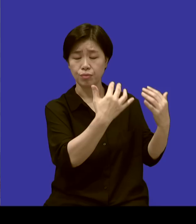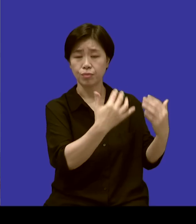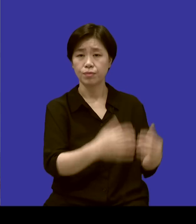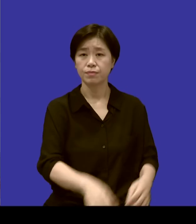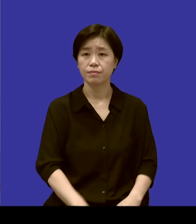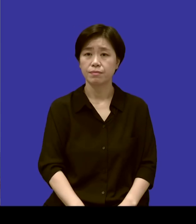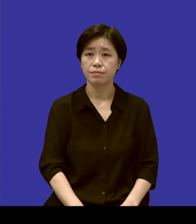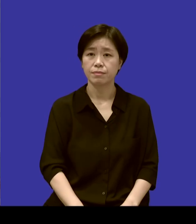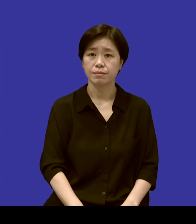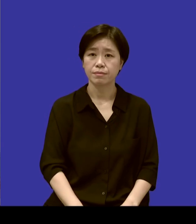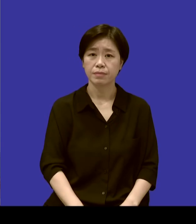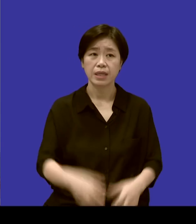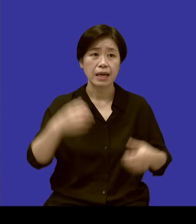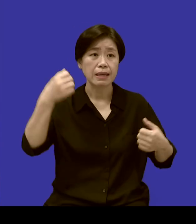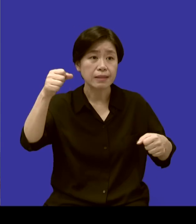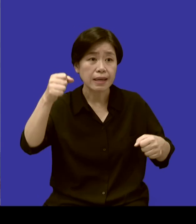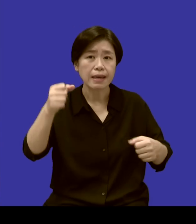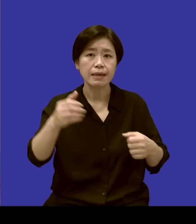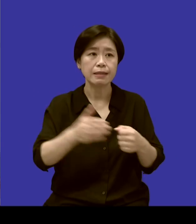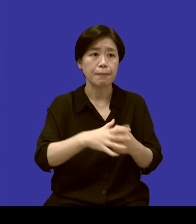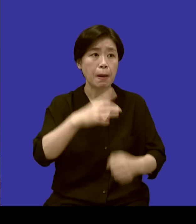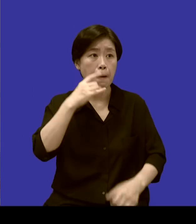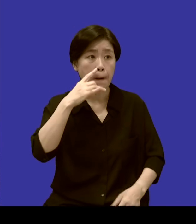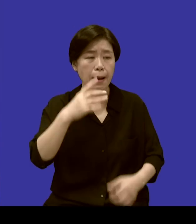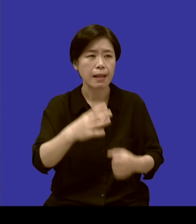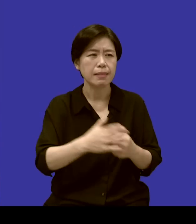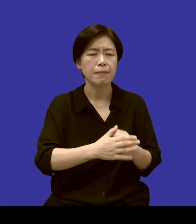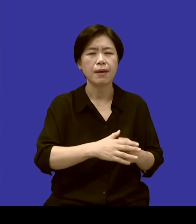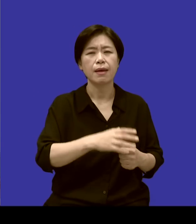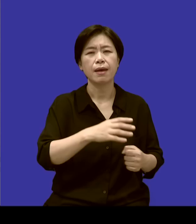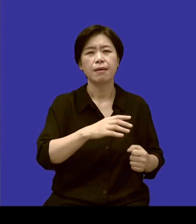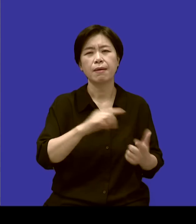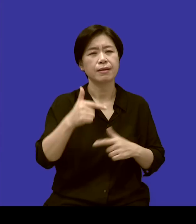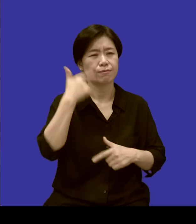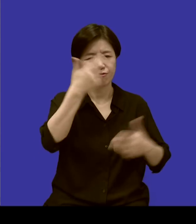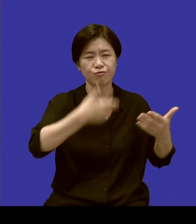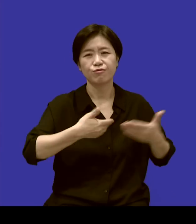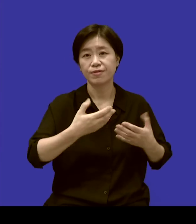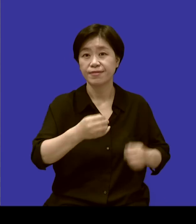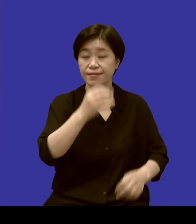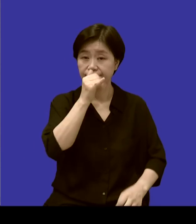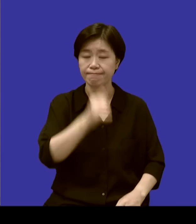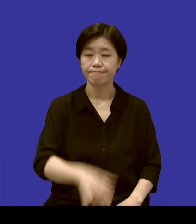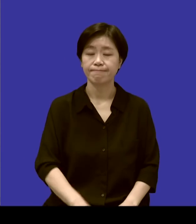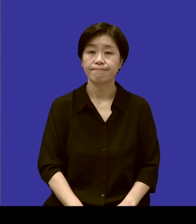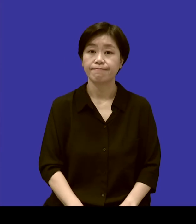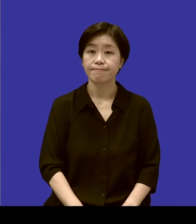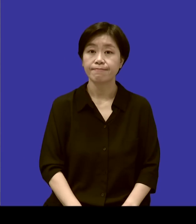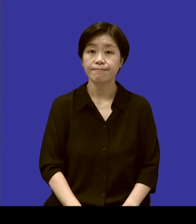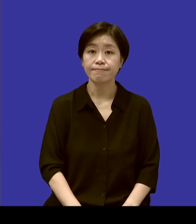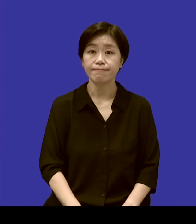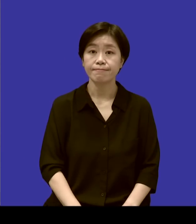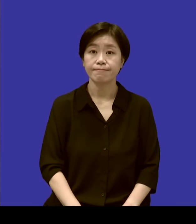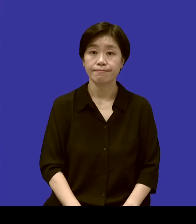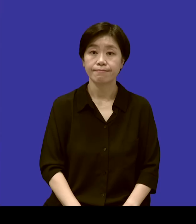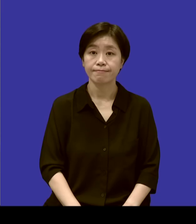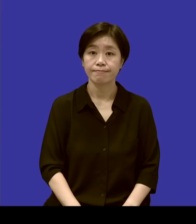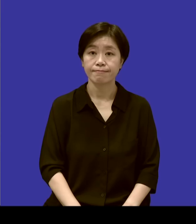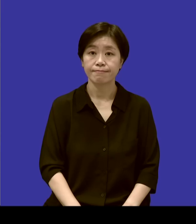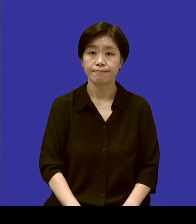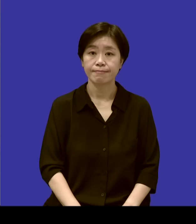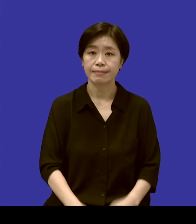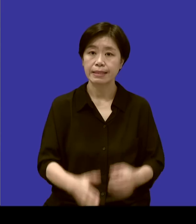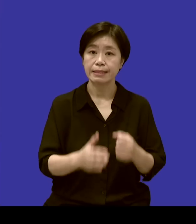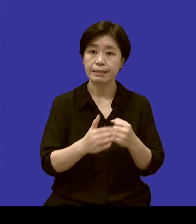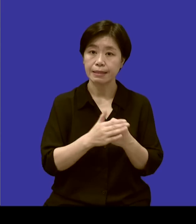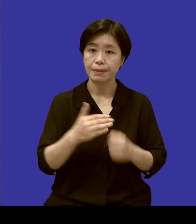시선. 그렇지만 연예인이기 때문에 호기심 때문에 물어보는 거였죠. 네, 네, 네. 근데 이제 그런 것들에 너무 정신이 팔리니까